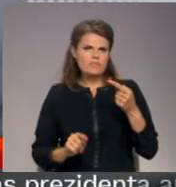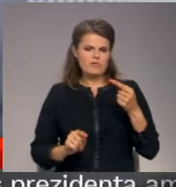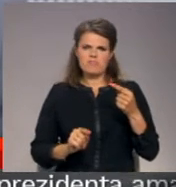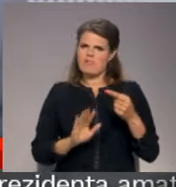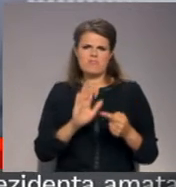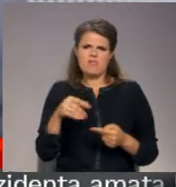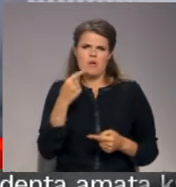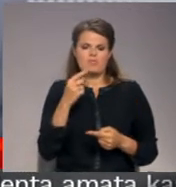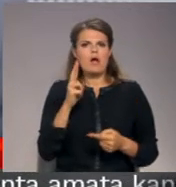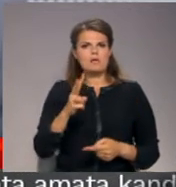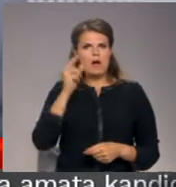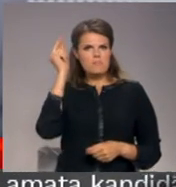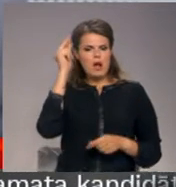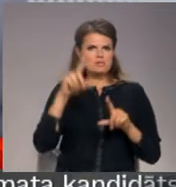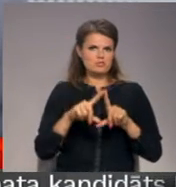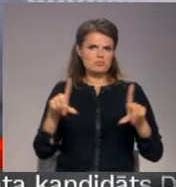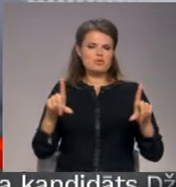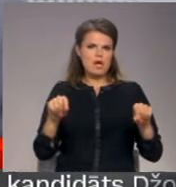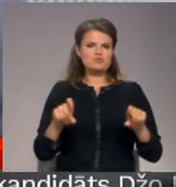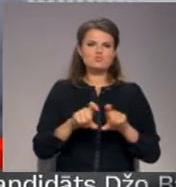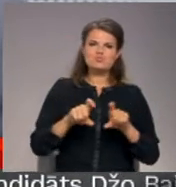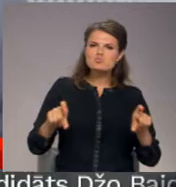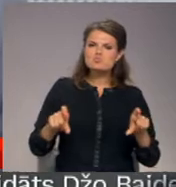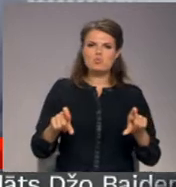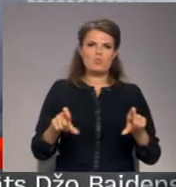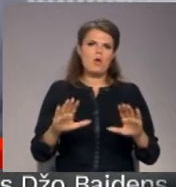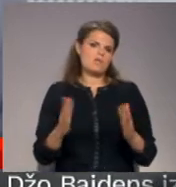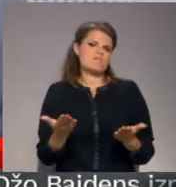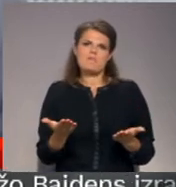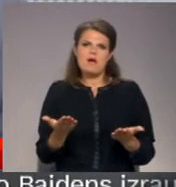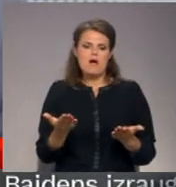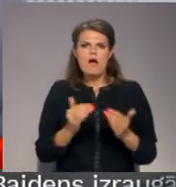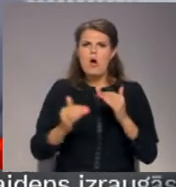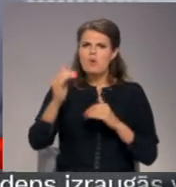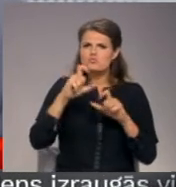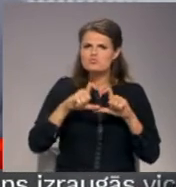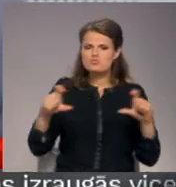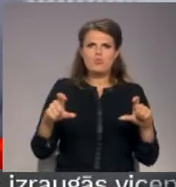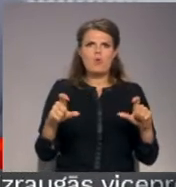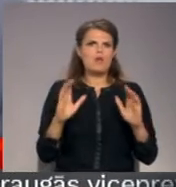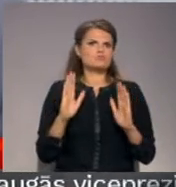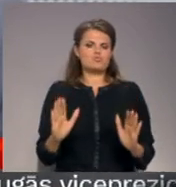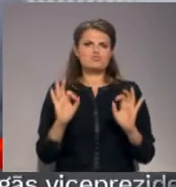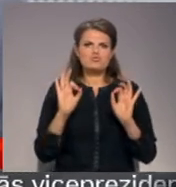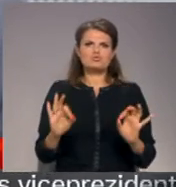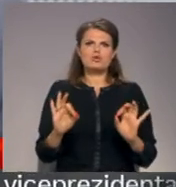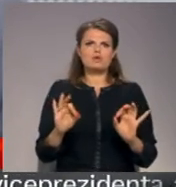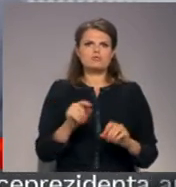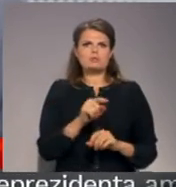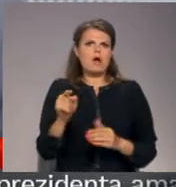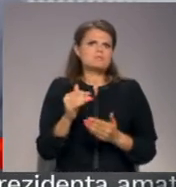neuzsver to, ka mācību iestādes skolas tātad vai arī augstskolas būtu tās